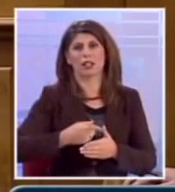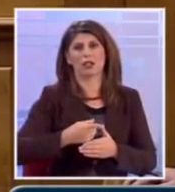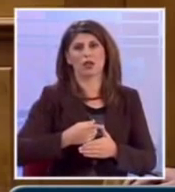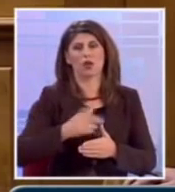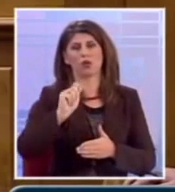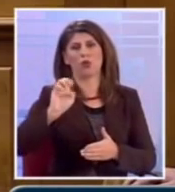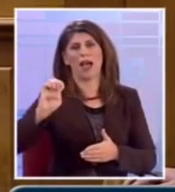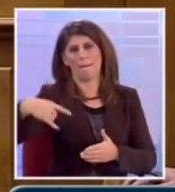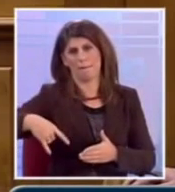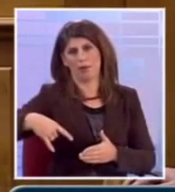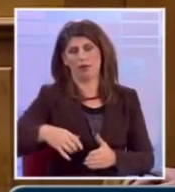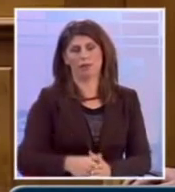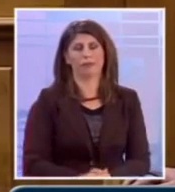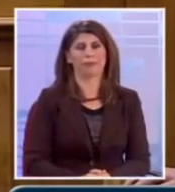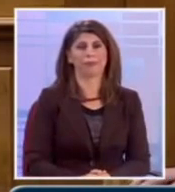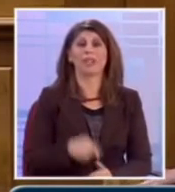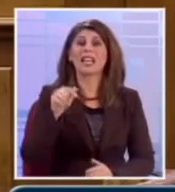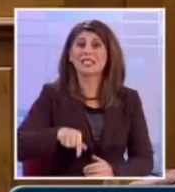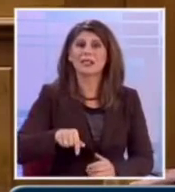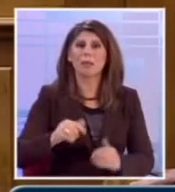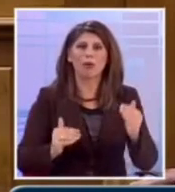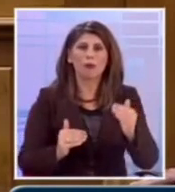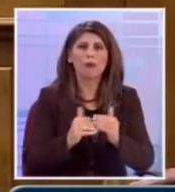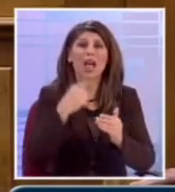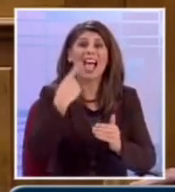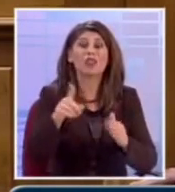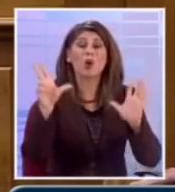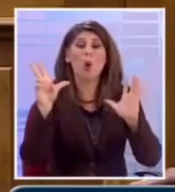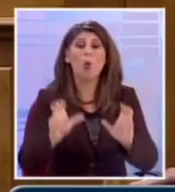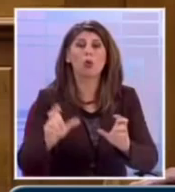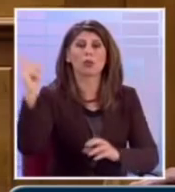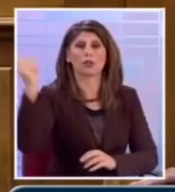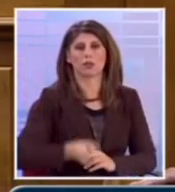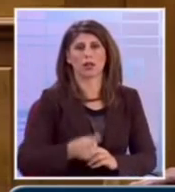το καθάριστο εχώριου προϊόντος. Σήμερα πλησιάζει το 180%.